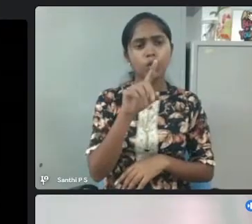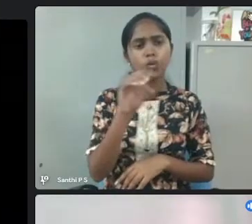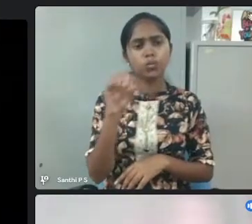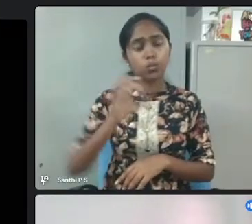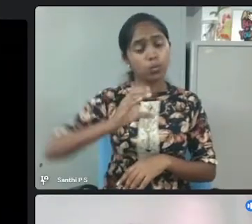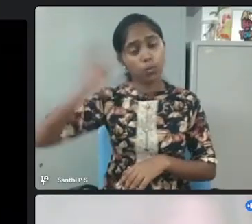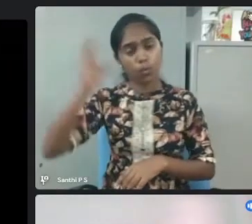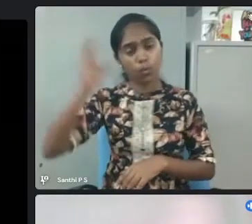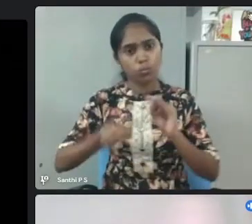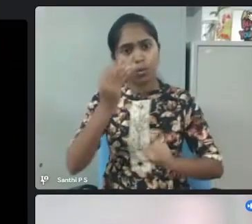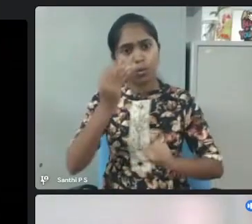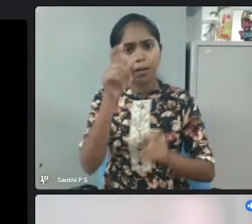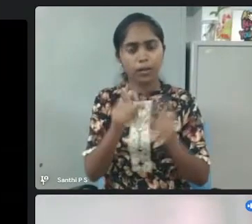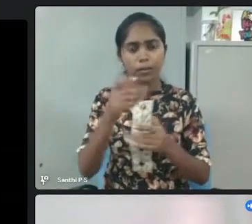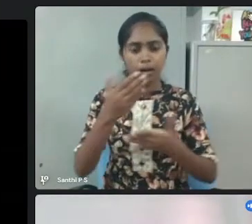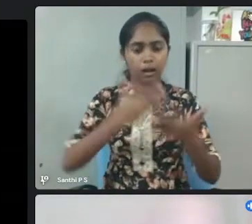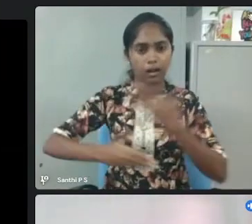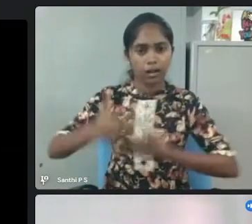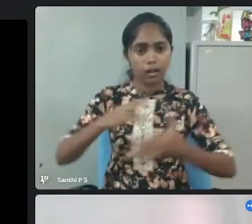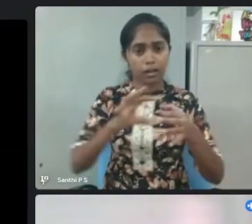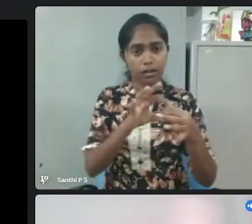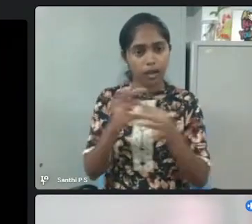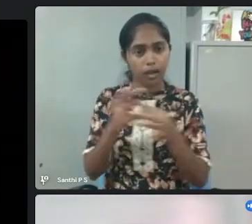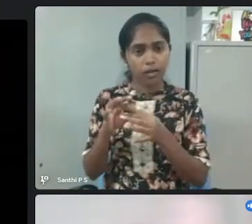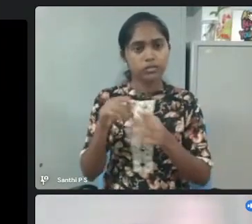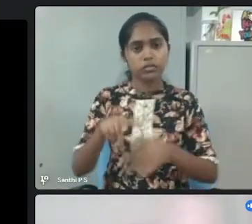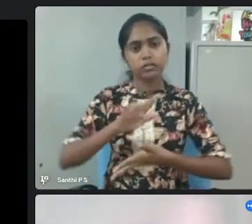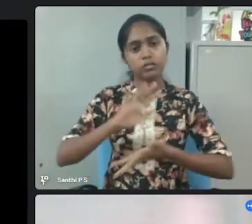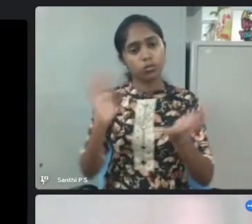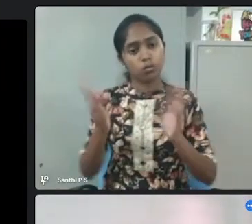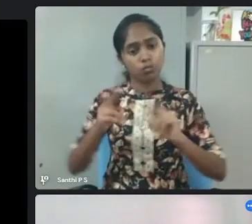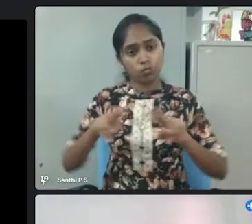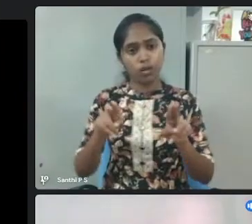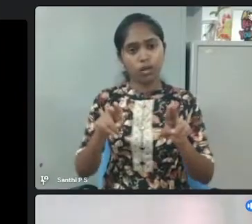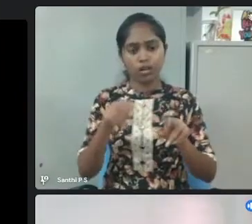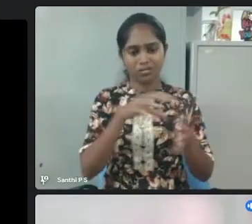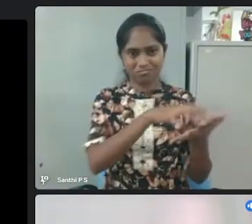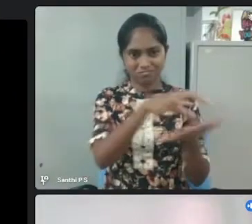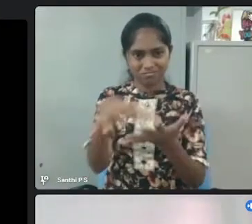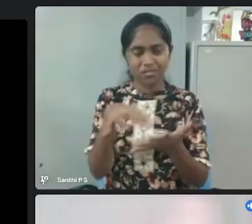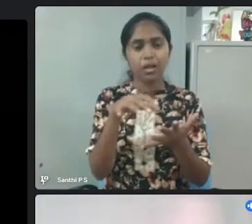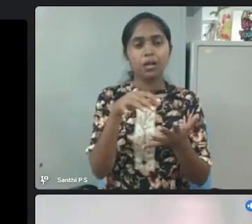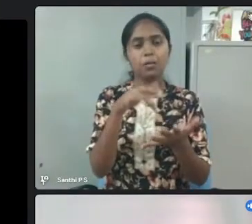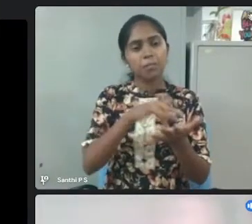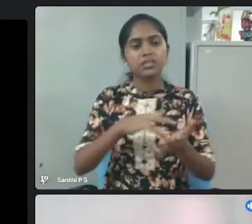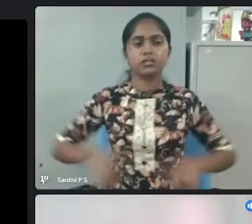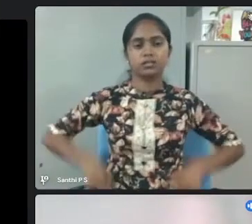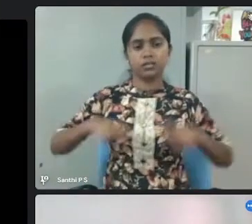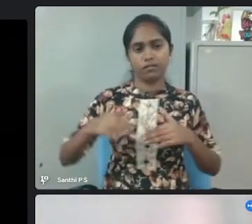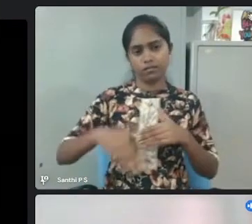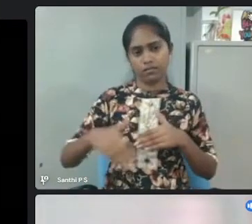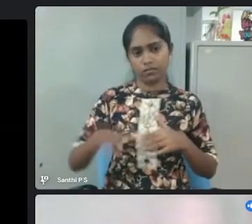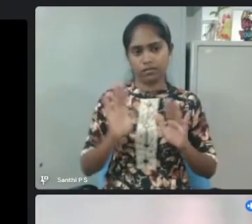ജനങ്ങൾ എന്തെങ്കിലും തരത്തിലുള്ള ഭിന്നശേഷിയുമായിട്ട് ലോകമൊട്ടാകെ ജീവിക്കുന്നുണ്ട്. ദുർബല ജനവിഭാഗം അല്ലെങ്കിൽ